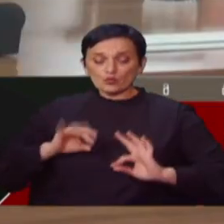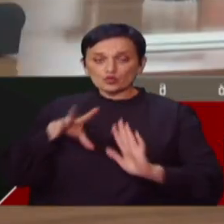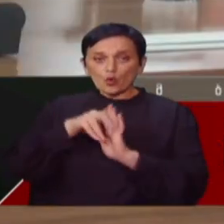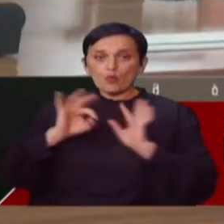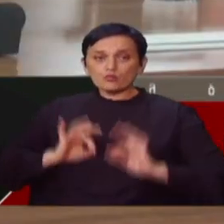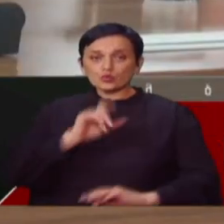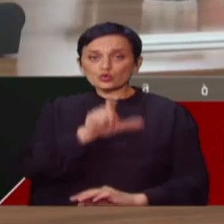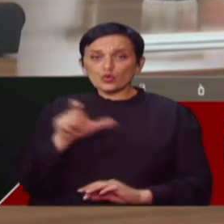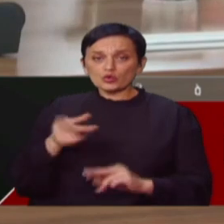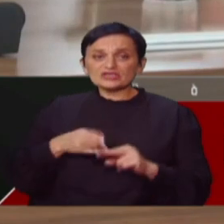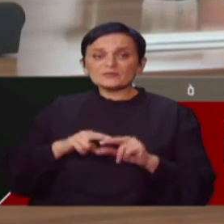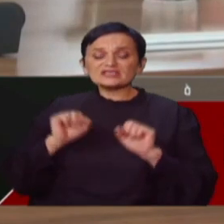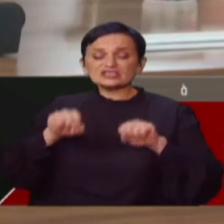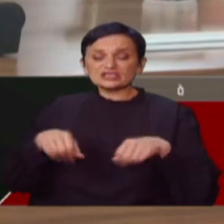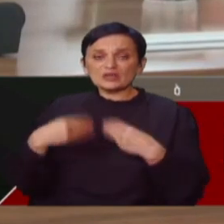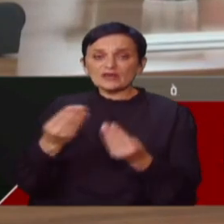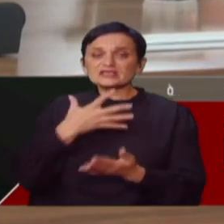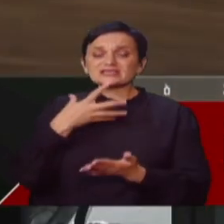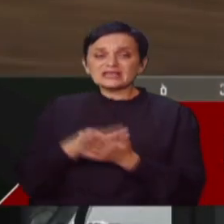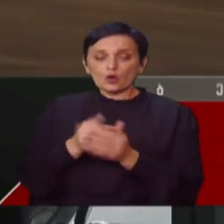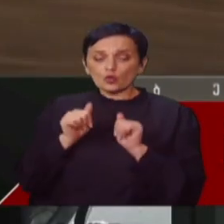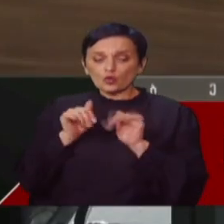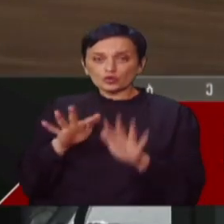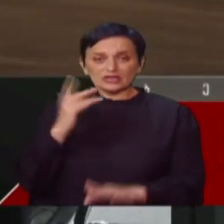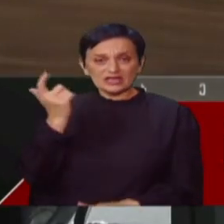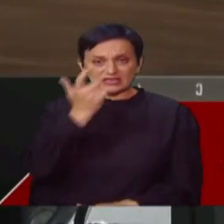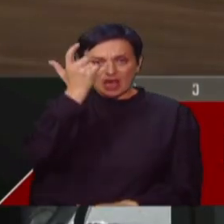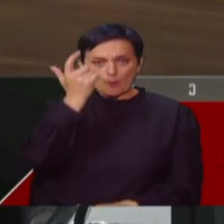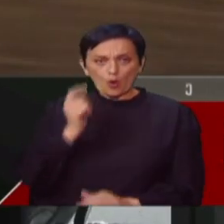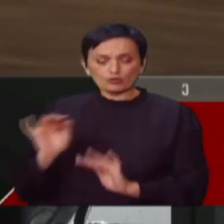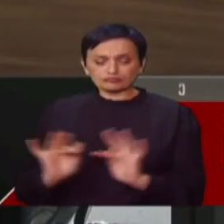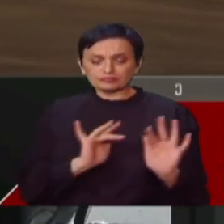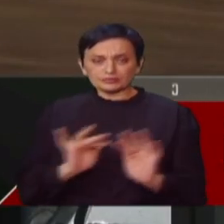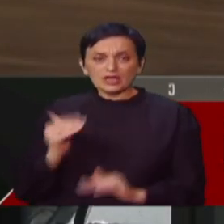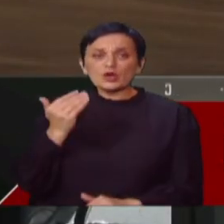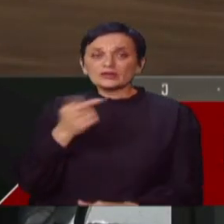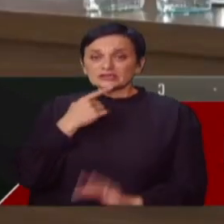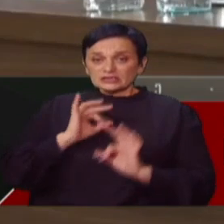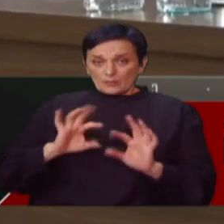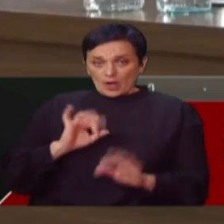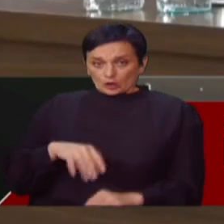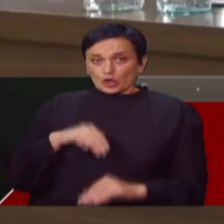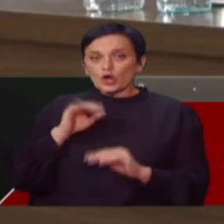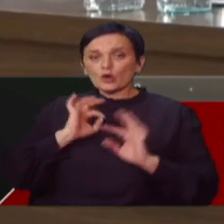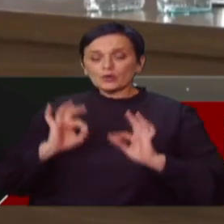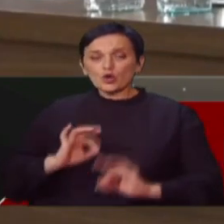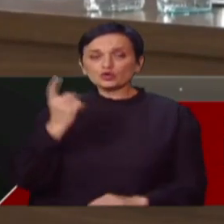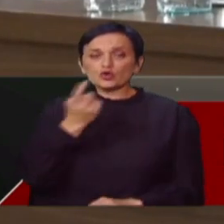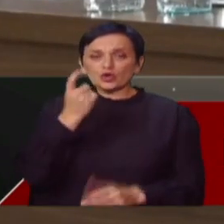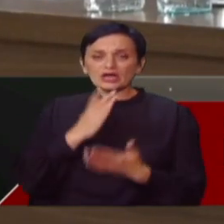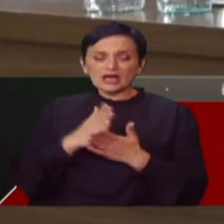პროკურორებს აძლევს იმის საშუალებას რომ საკუთარი საქმიანობა დამოუკიდებლად აწარმოონ მისივე თქმით პროკურატურის საქმიანობის ხარისხი